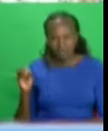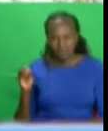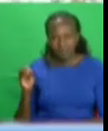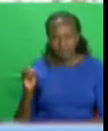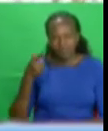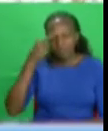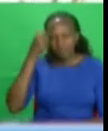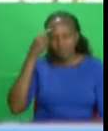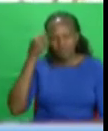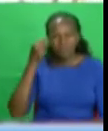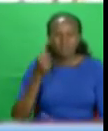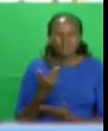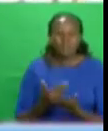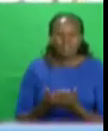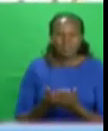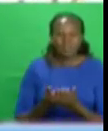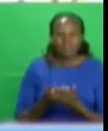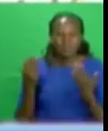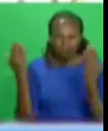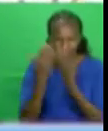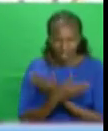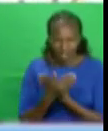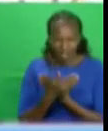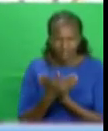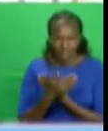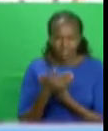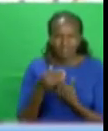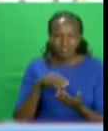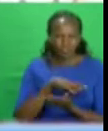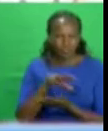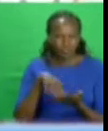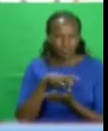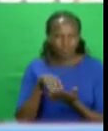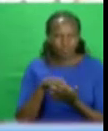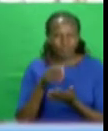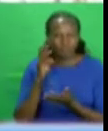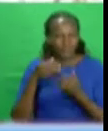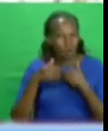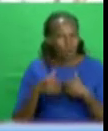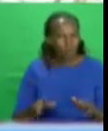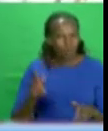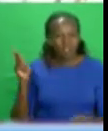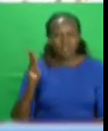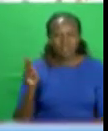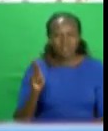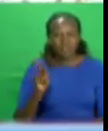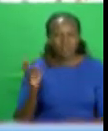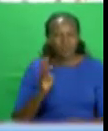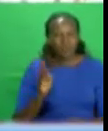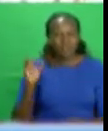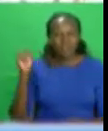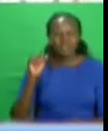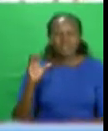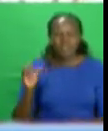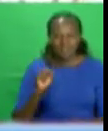Kwa sababu kulingana na ile mikutano anapiga usiku, kulingana na vile nikoroga, the way we lost Kajiado Central when he was a CS, the way